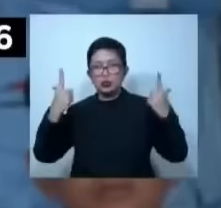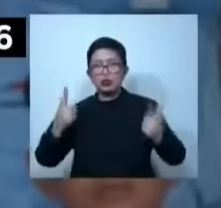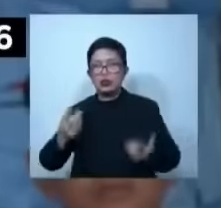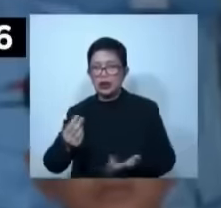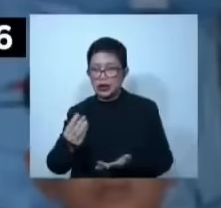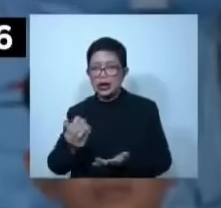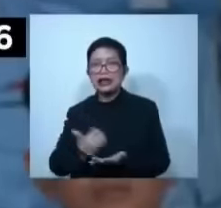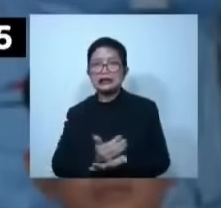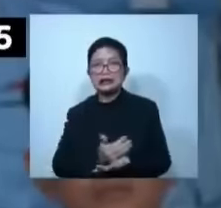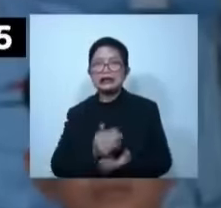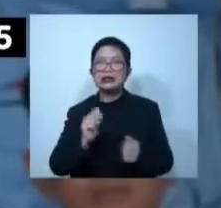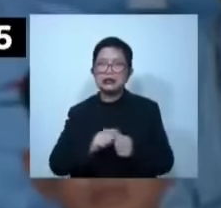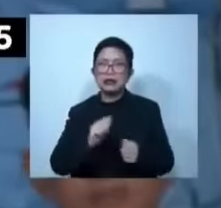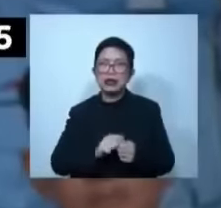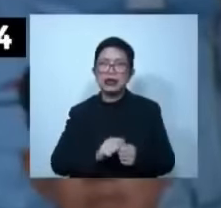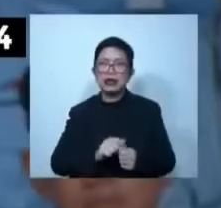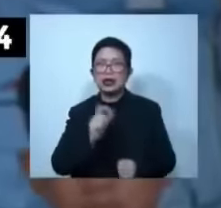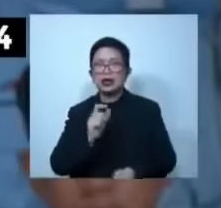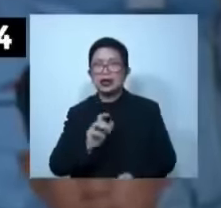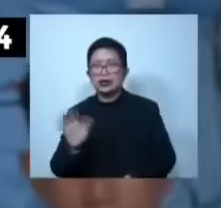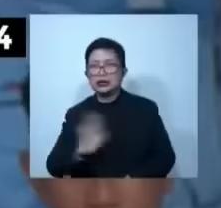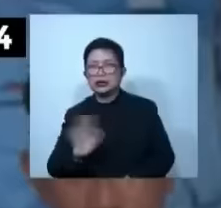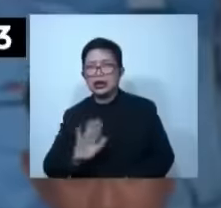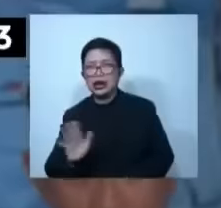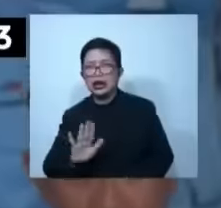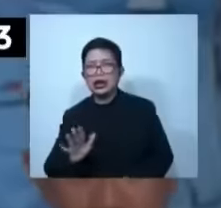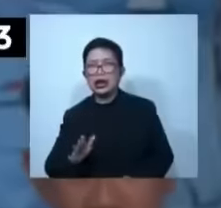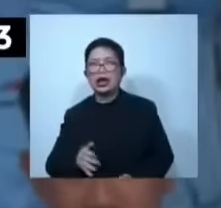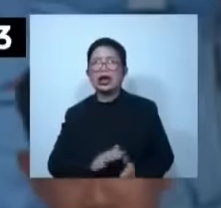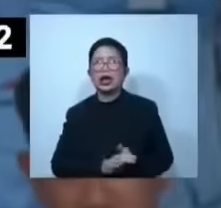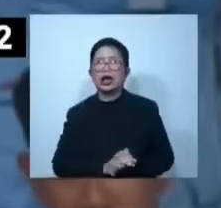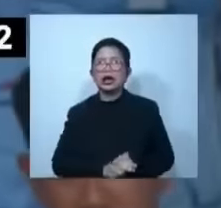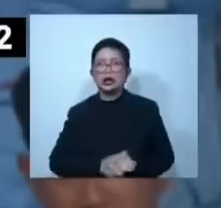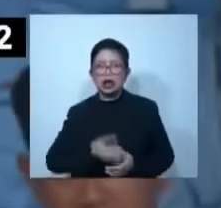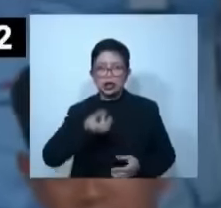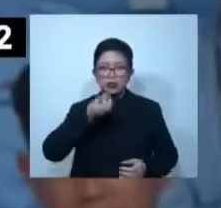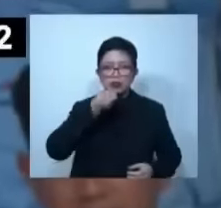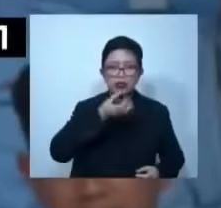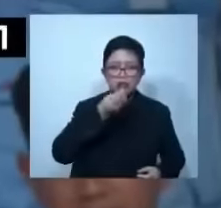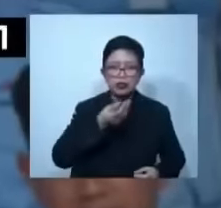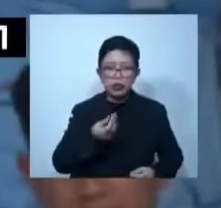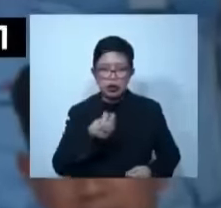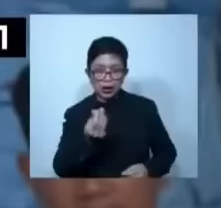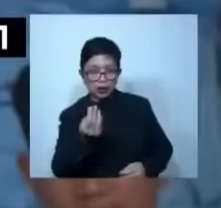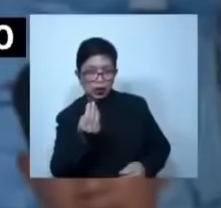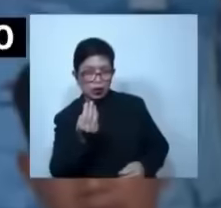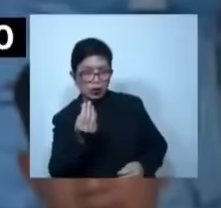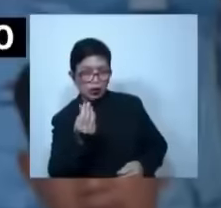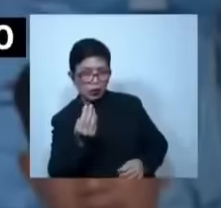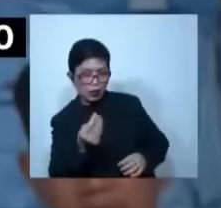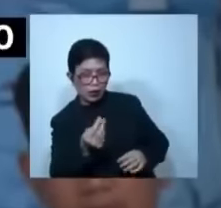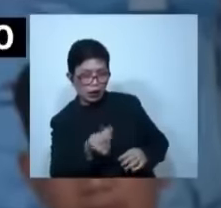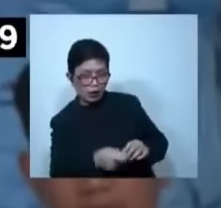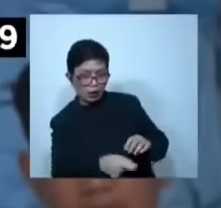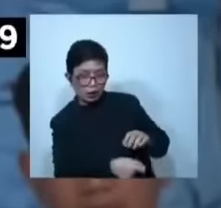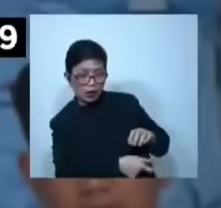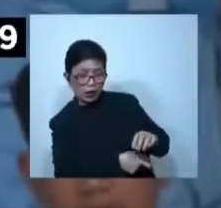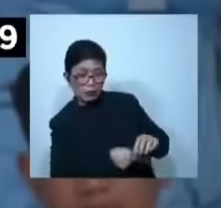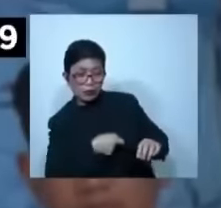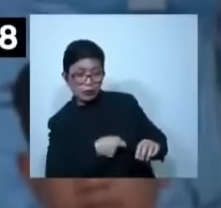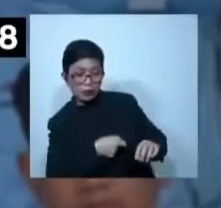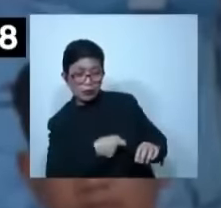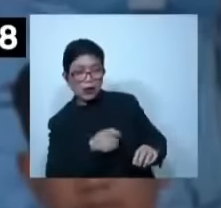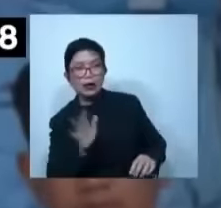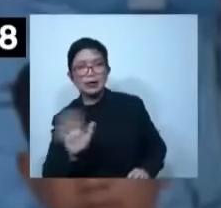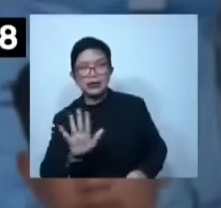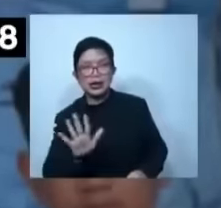gajinya diperbaiki, supaya mereka tidak dapat diintervensi, tidak dapat disogok, tidak dapat dikorup. Itu komitmen